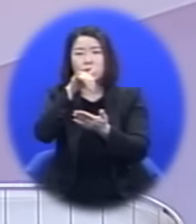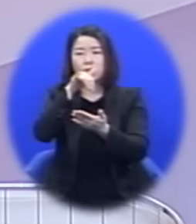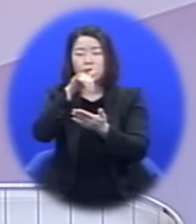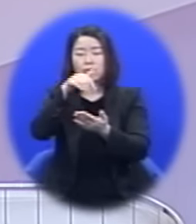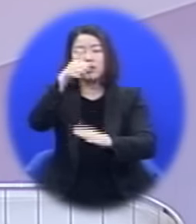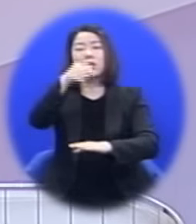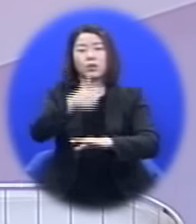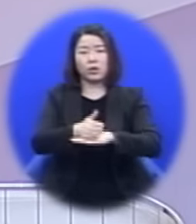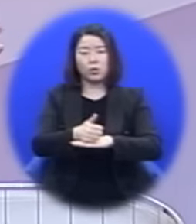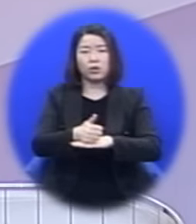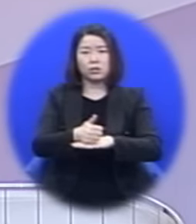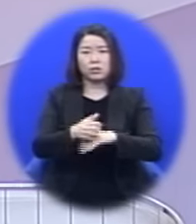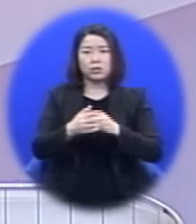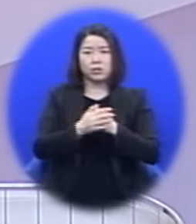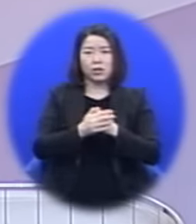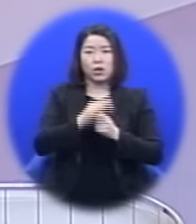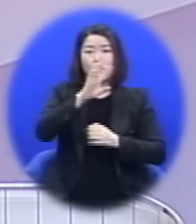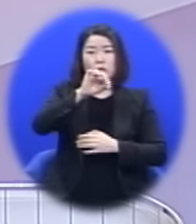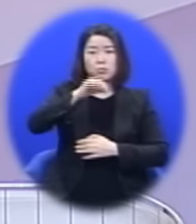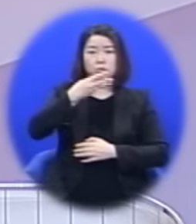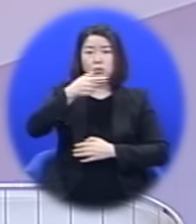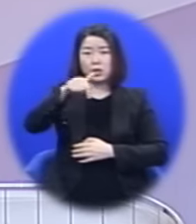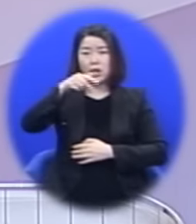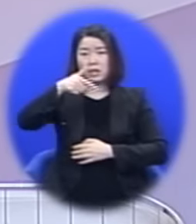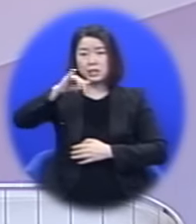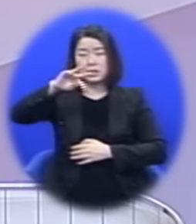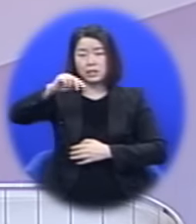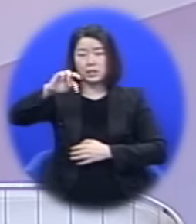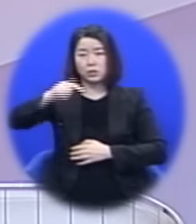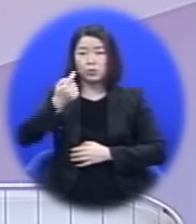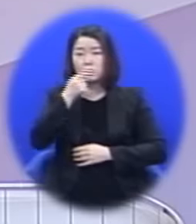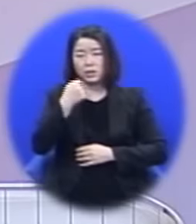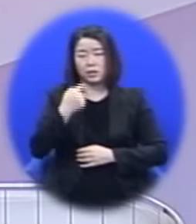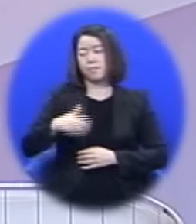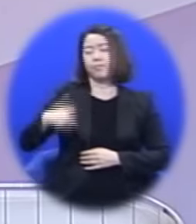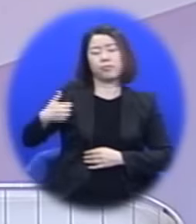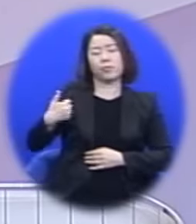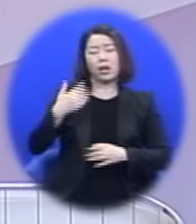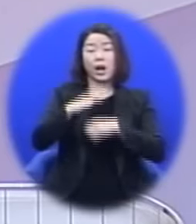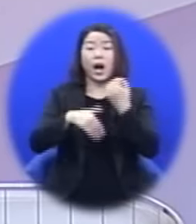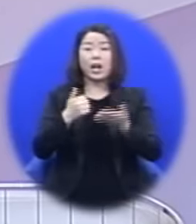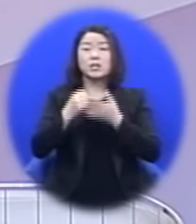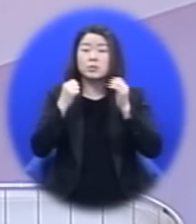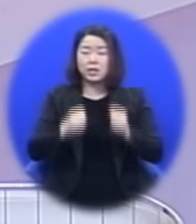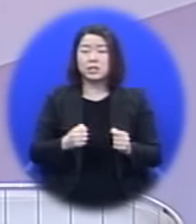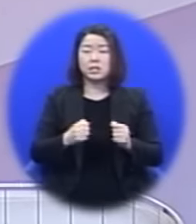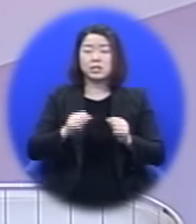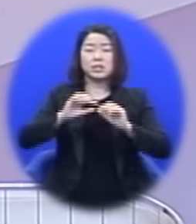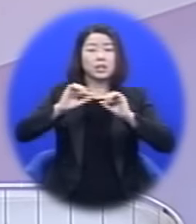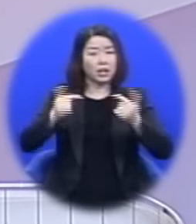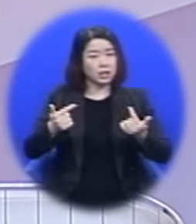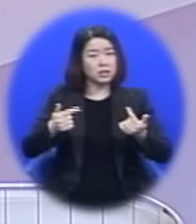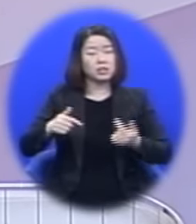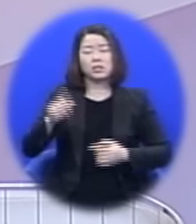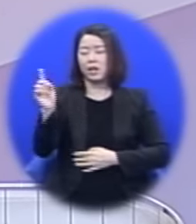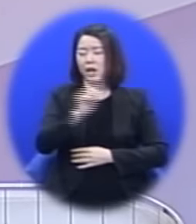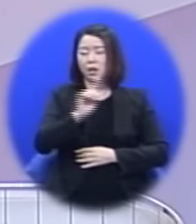결과는 불가지론자가 되고 말았습니다. 모른다. 하나님이 계신지 안 계신지는 아무도 모른다.